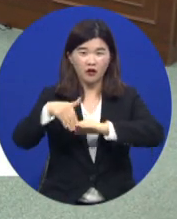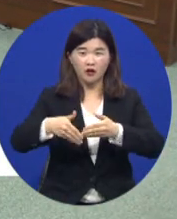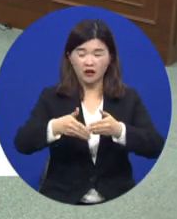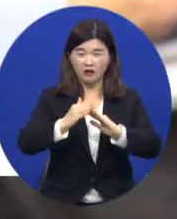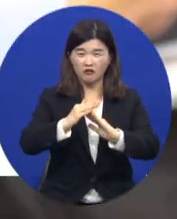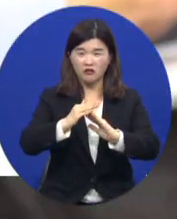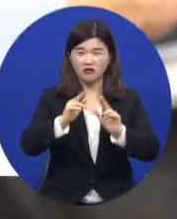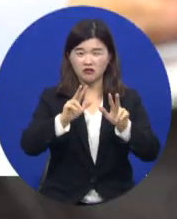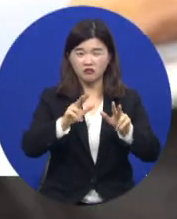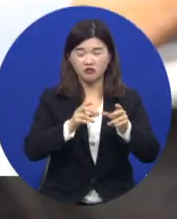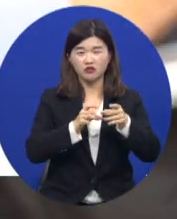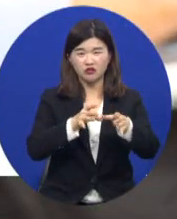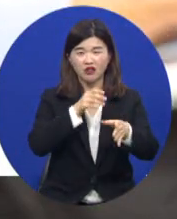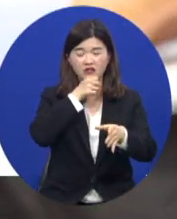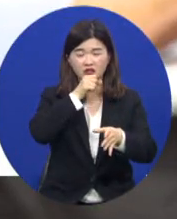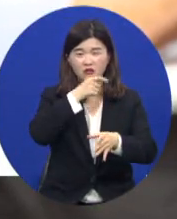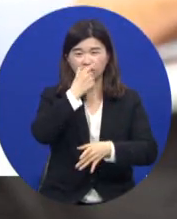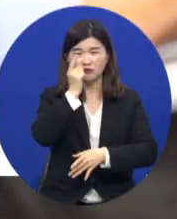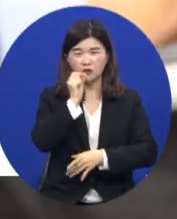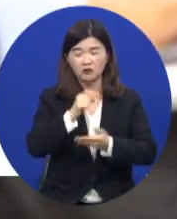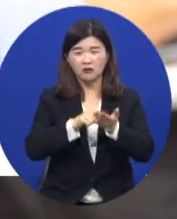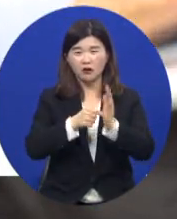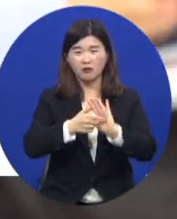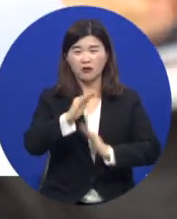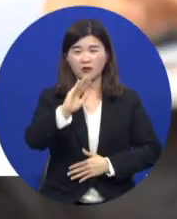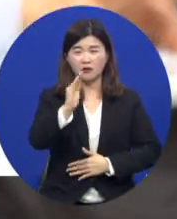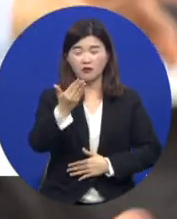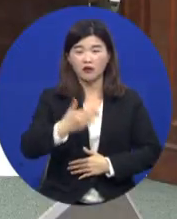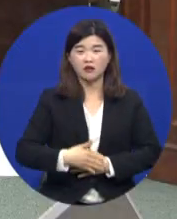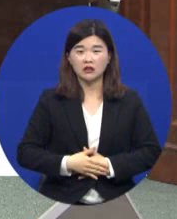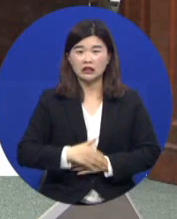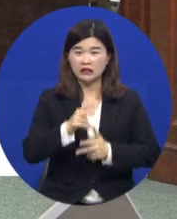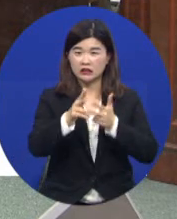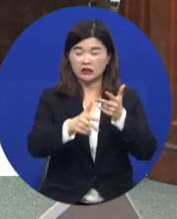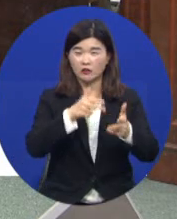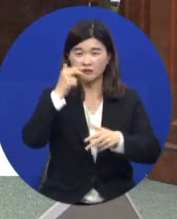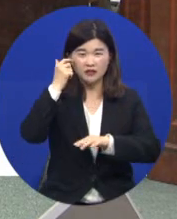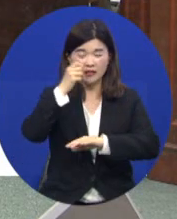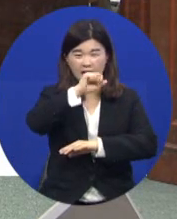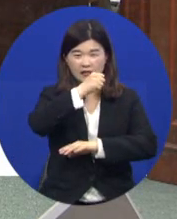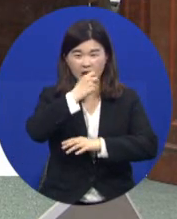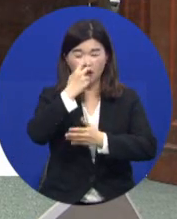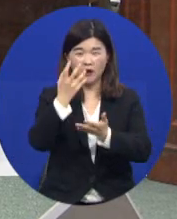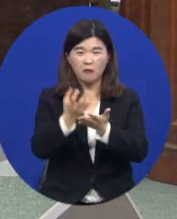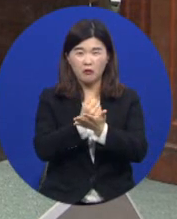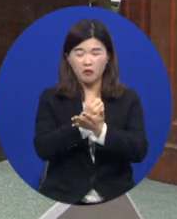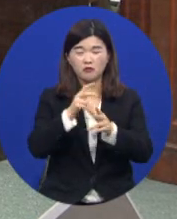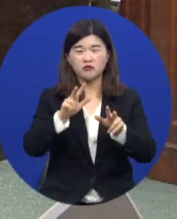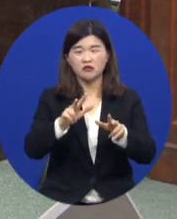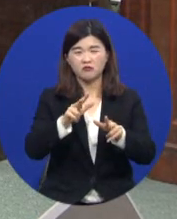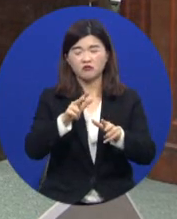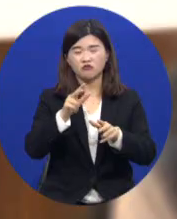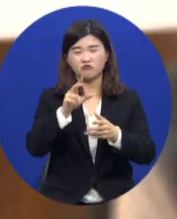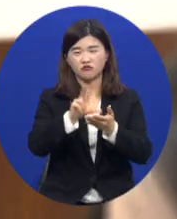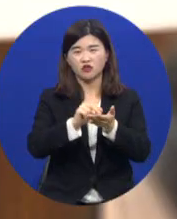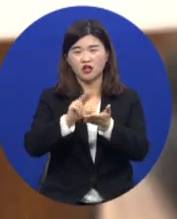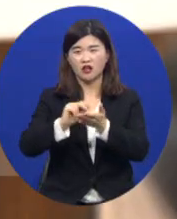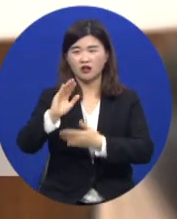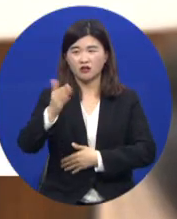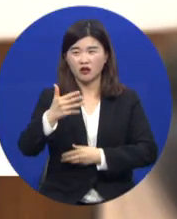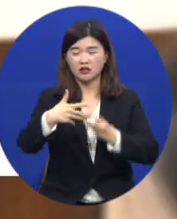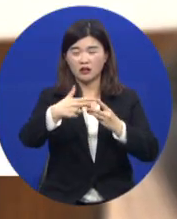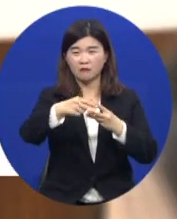대비 투자 실적이 부진한 것으로 나오면서 사업 예산 확보 방안도 관건입니다.